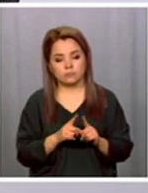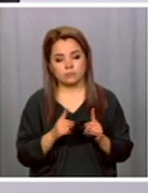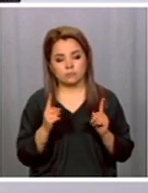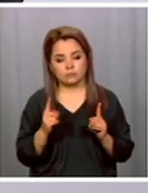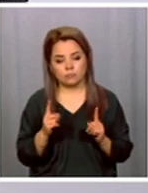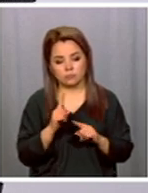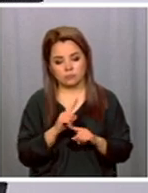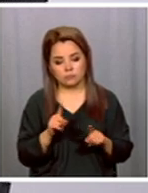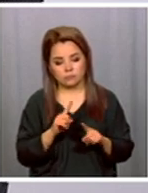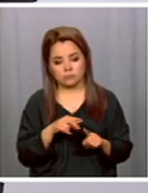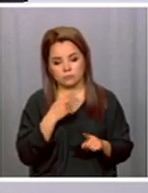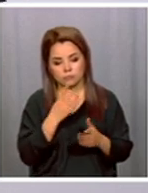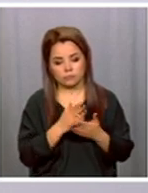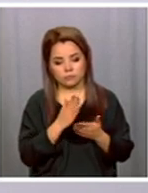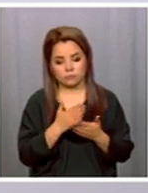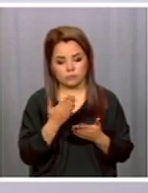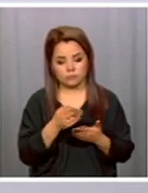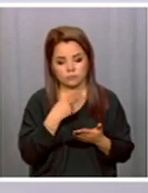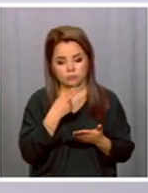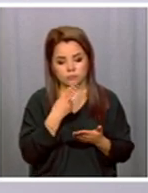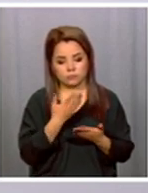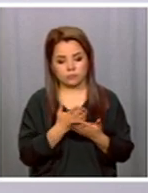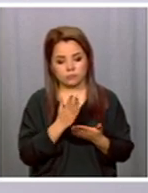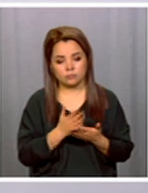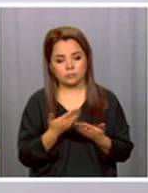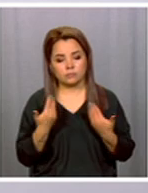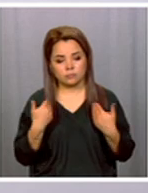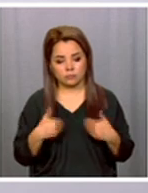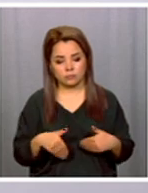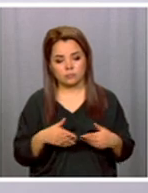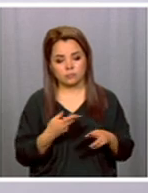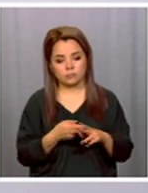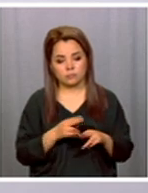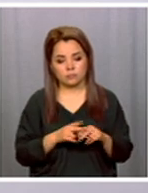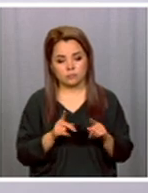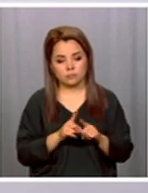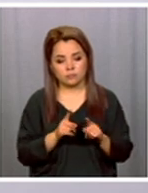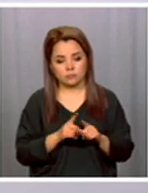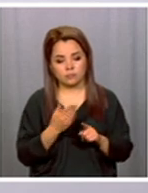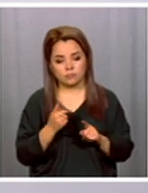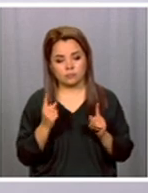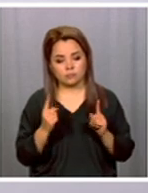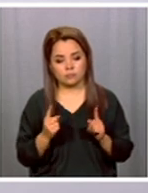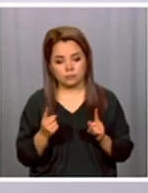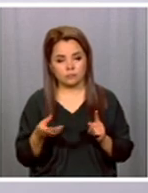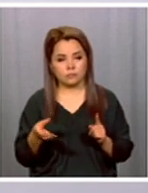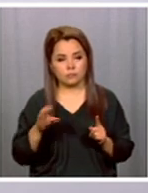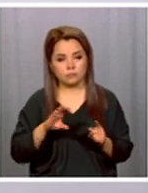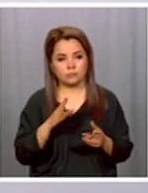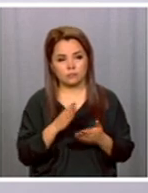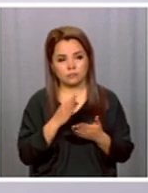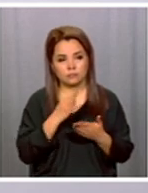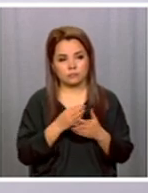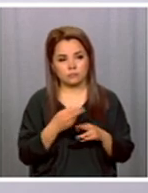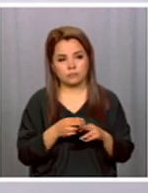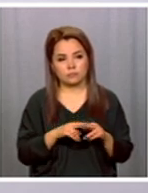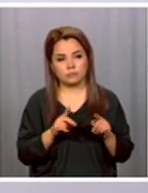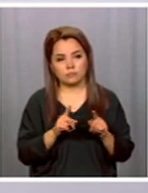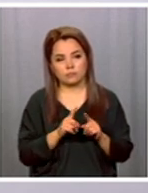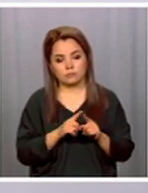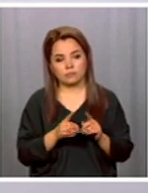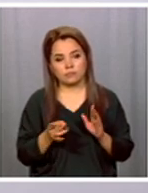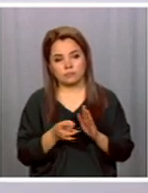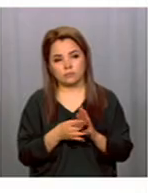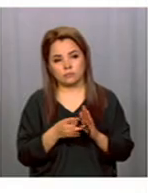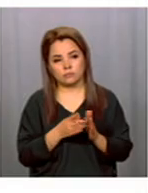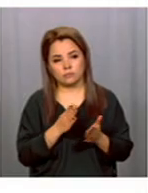ерекшеліктеріне назар аударайық. Байқасаңыздар, денеміз мынау бізде кескін төңкерілген екен. Ол бізде шын